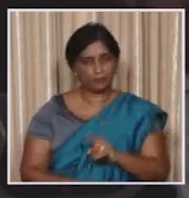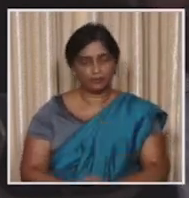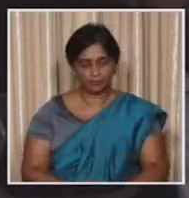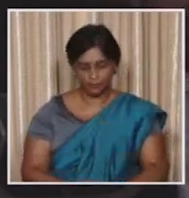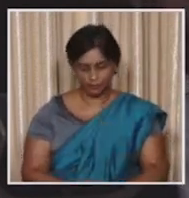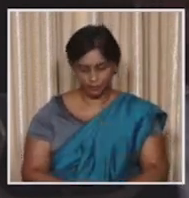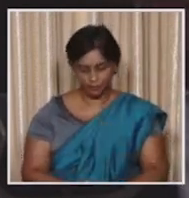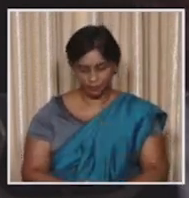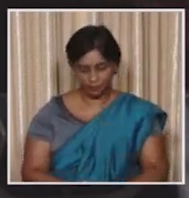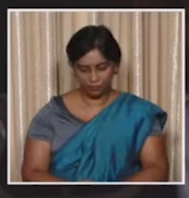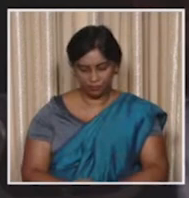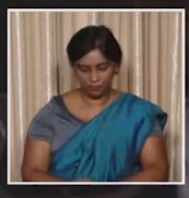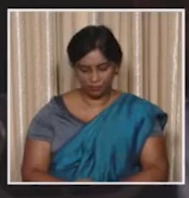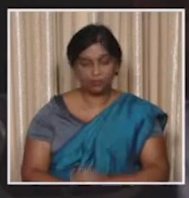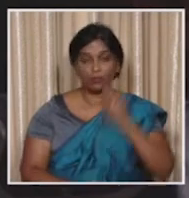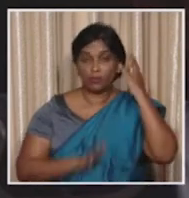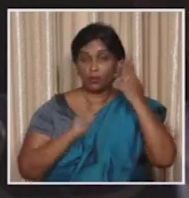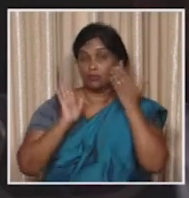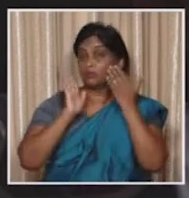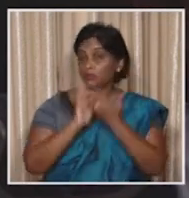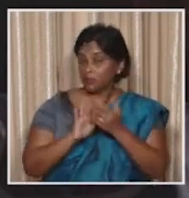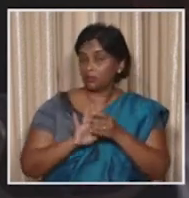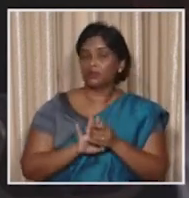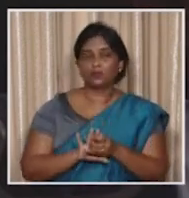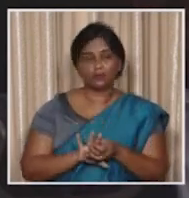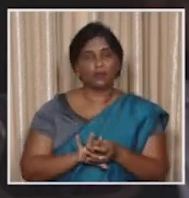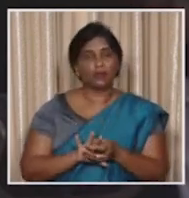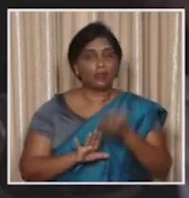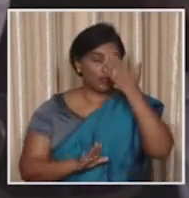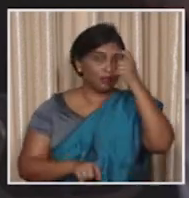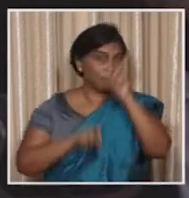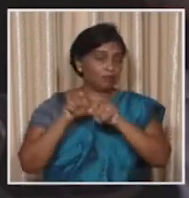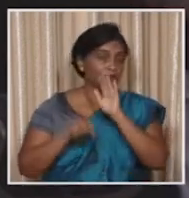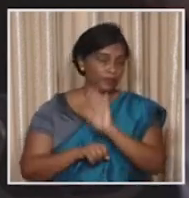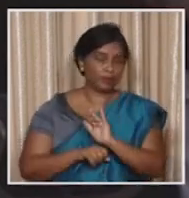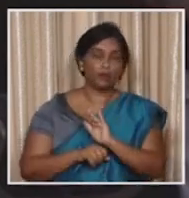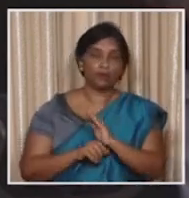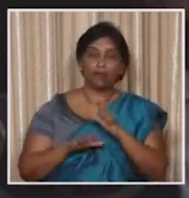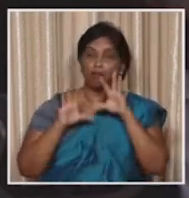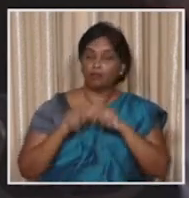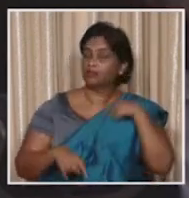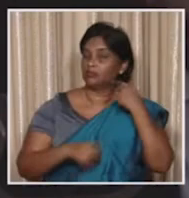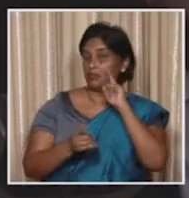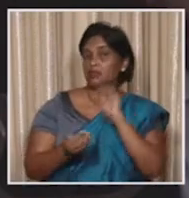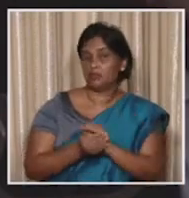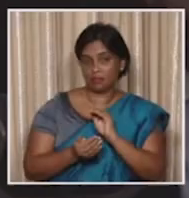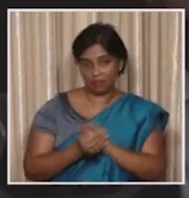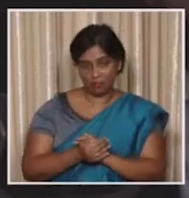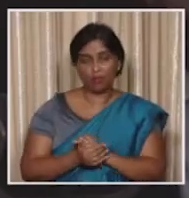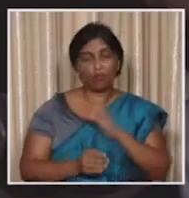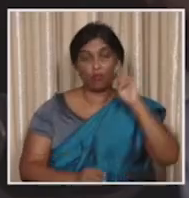பேணப்படுவதாகவும் தமிழர்களுடைய சகல உரிமைகளும் மதிக்கப்படுவதாகவும் காட்டிக்கொண்டு மறுபுறத்திலே தமிழர்களை முழுமையாக ஒடுக்குகின்ற ஒரு செயல்பாடு